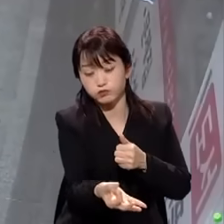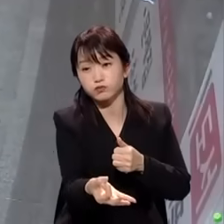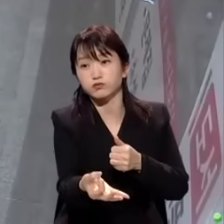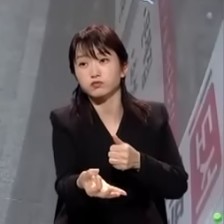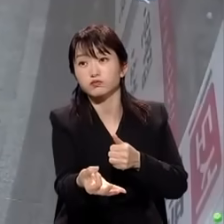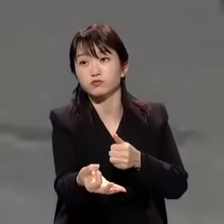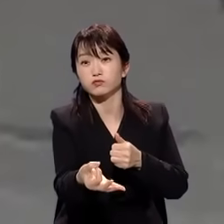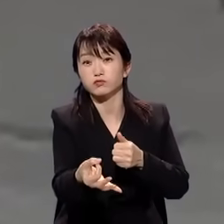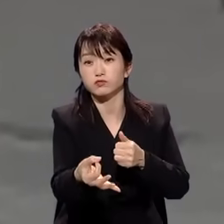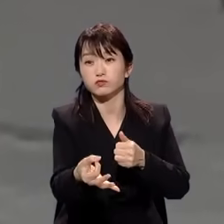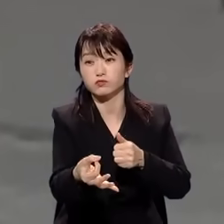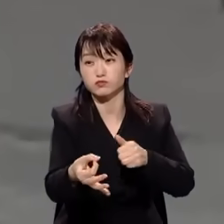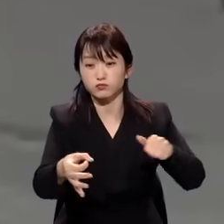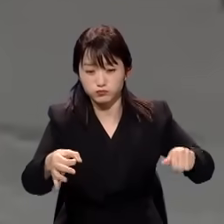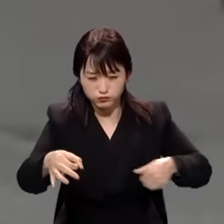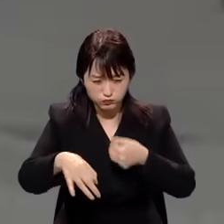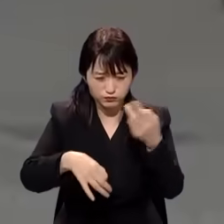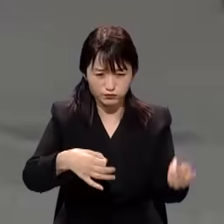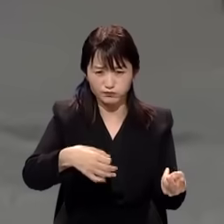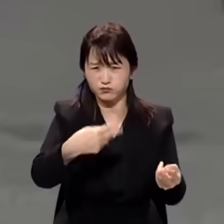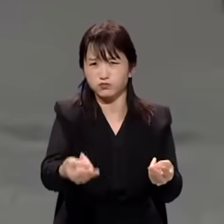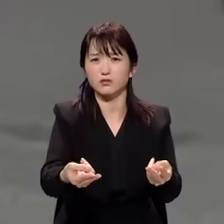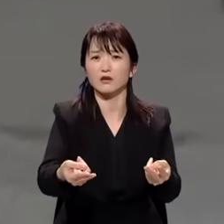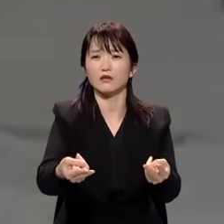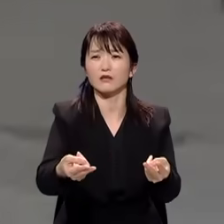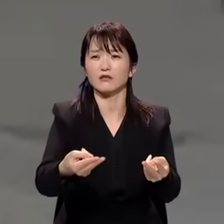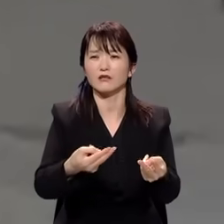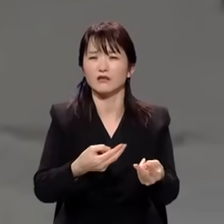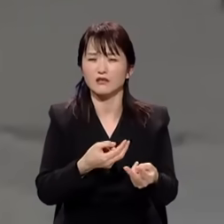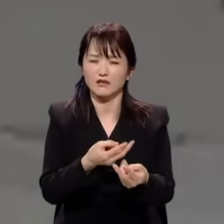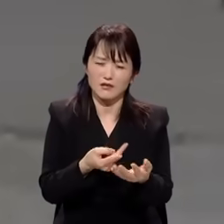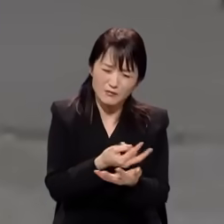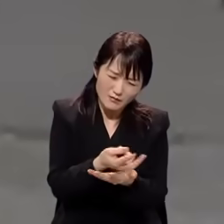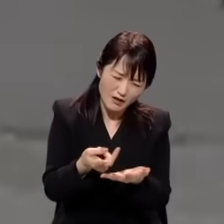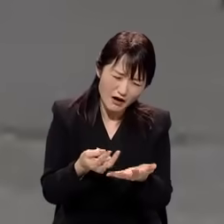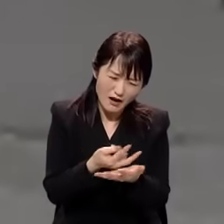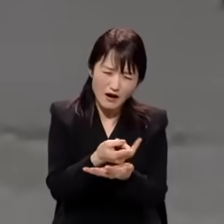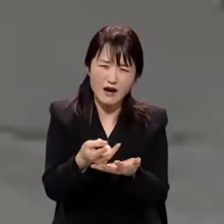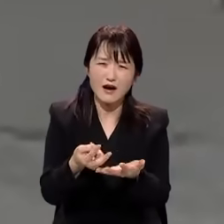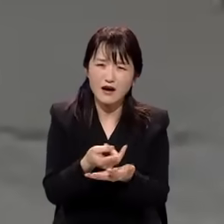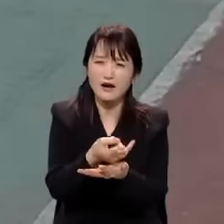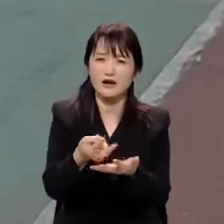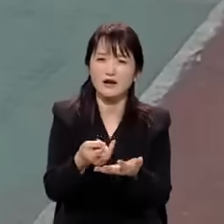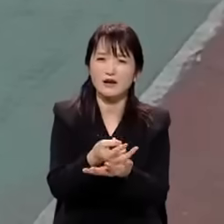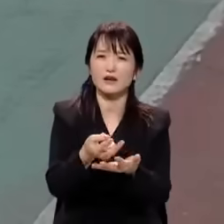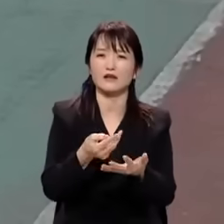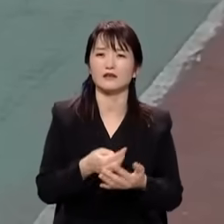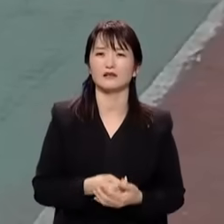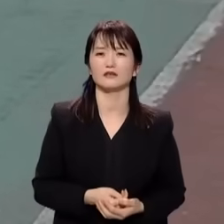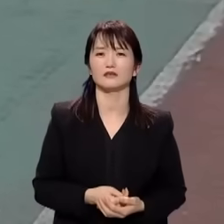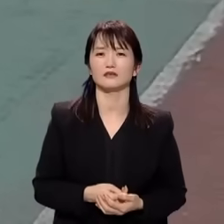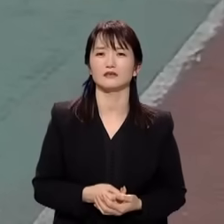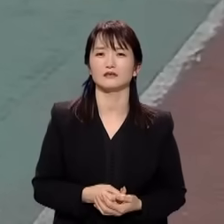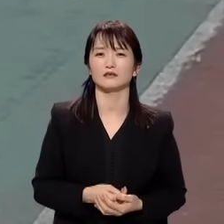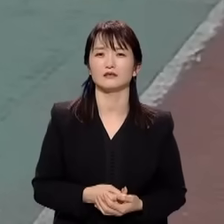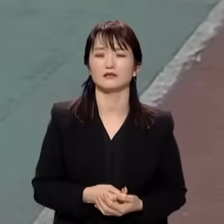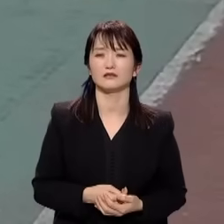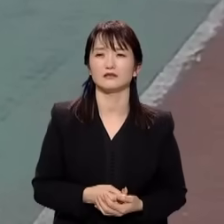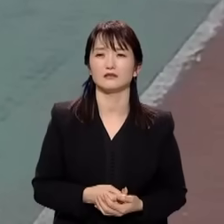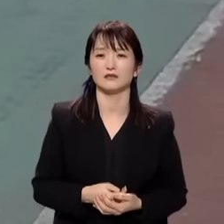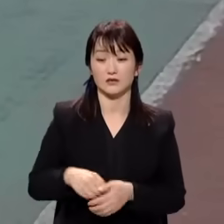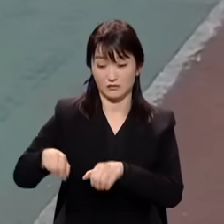세상에 오토바이 쓰러지고 보행자분도 쓰러지고 지금 막 고통스러워서 저렇게 뒹굴면서요. 일어나지 못하고 계십니다.